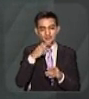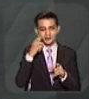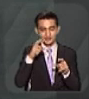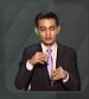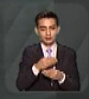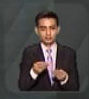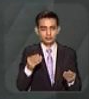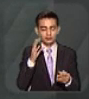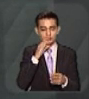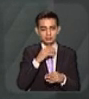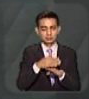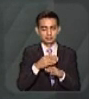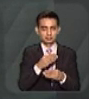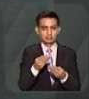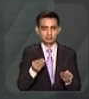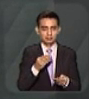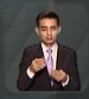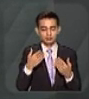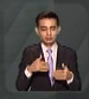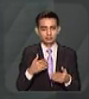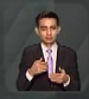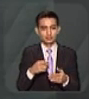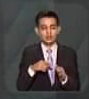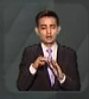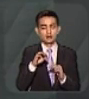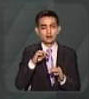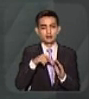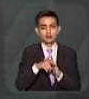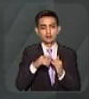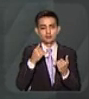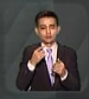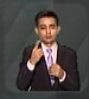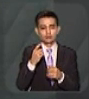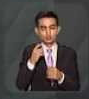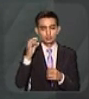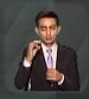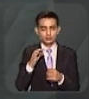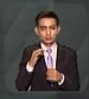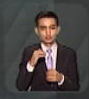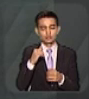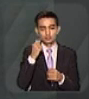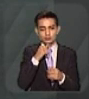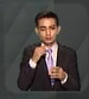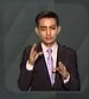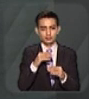онлайн-займы. Под там официально это сейчас 100% годовых. Но все